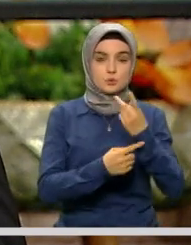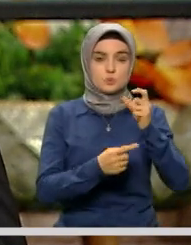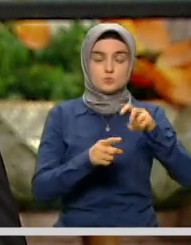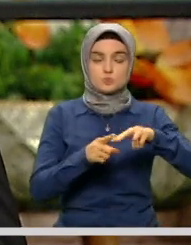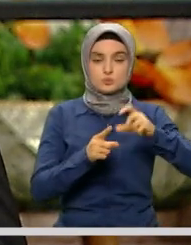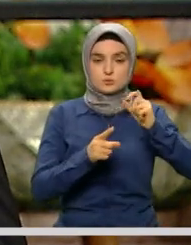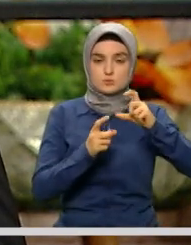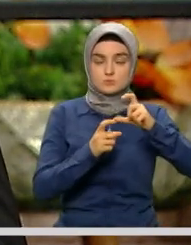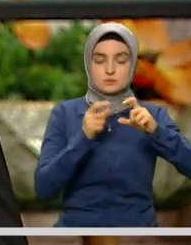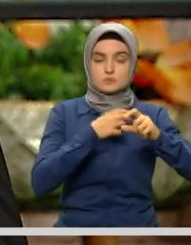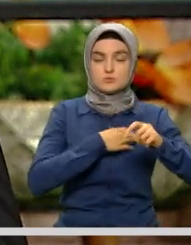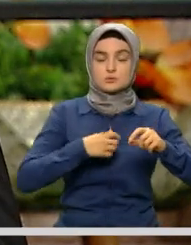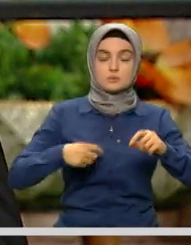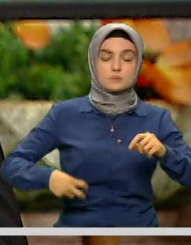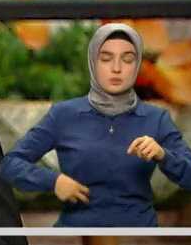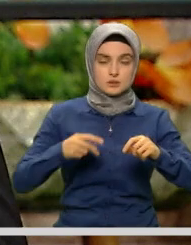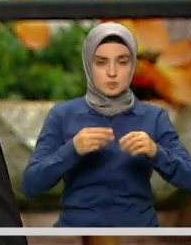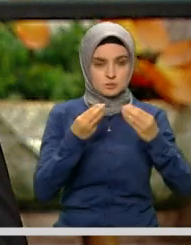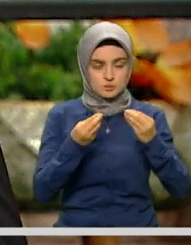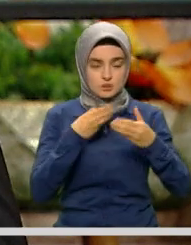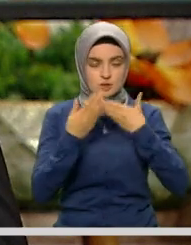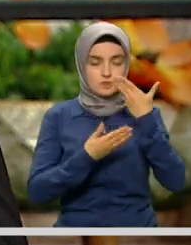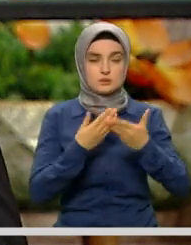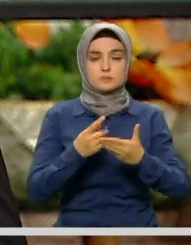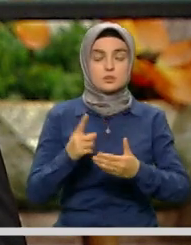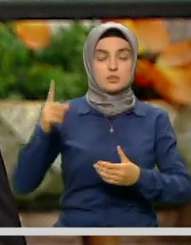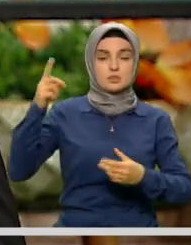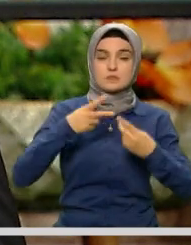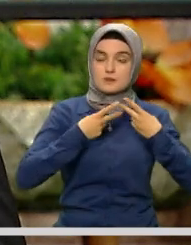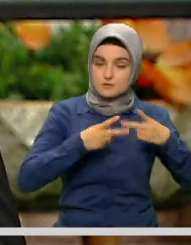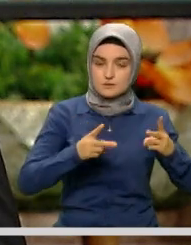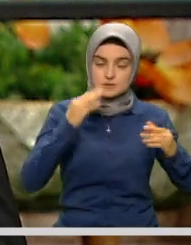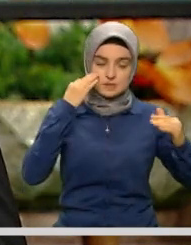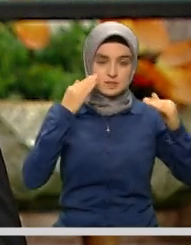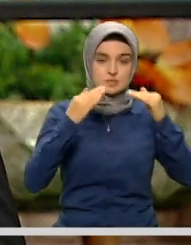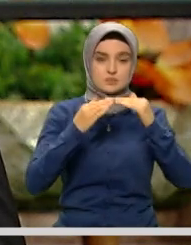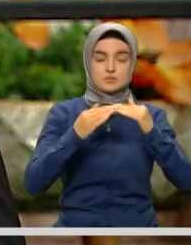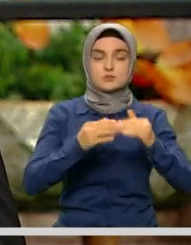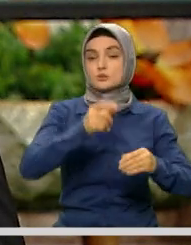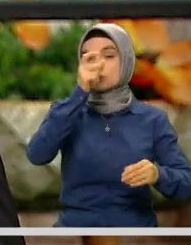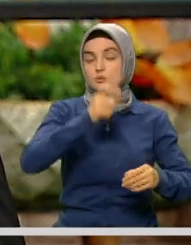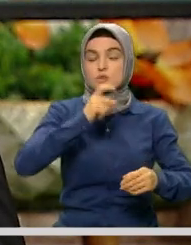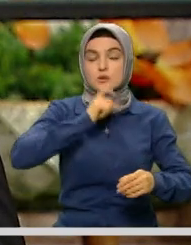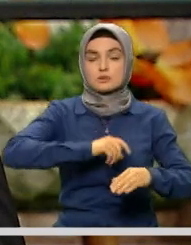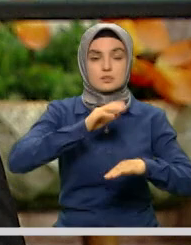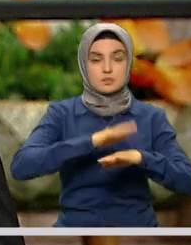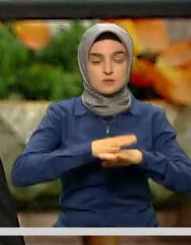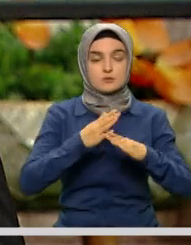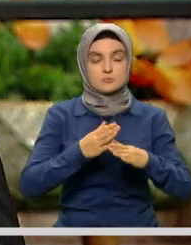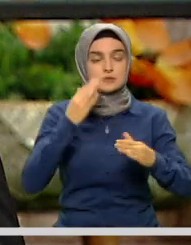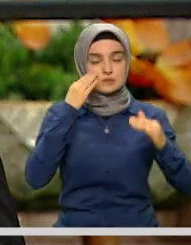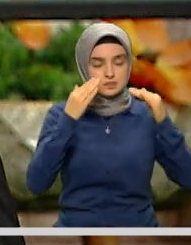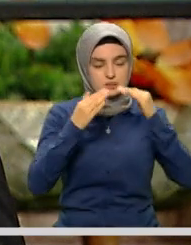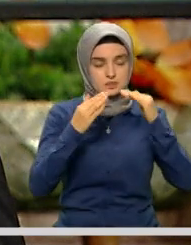şekilde çerçevesini çiziyor ve Allah'a affediciliğin yakıştığını, kula da hata yapmanın aslında